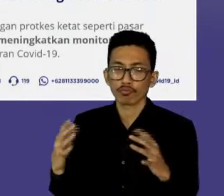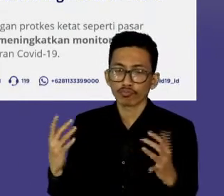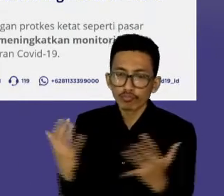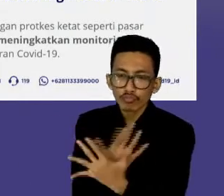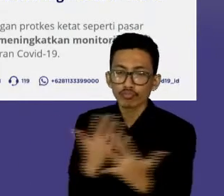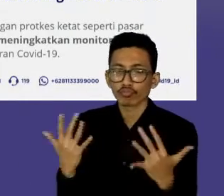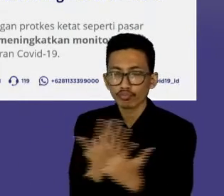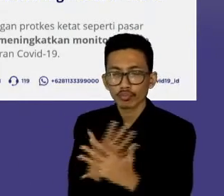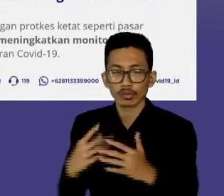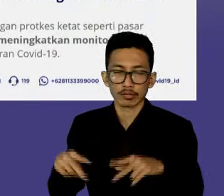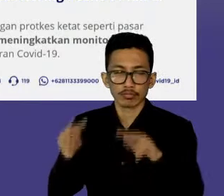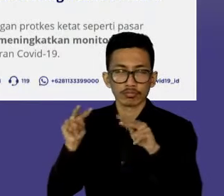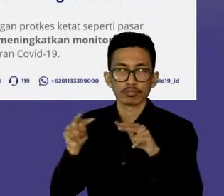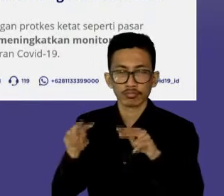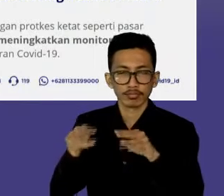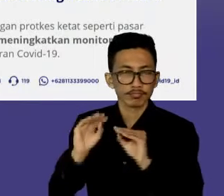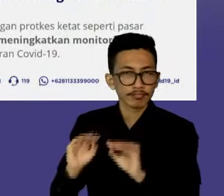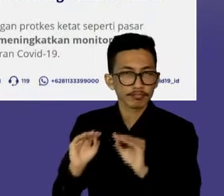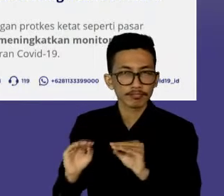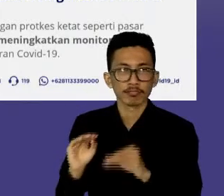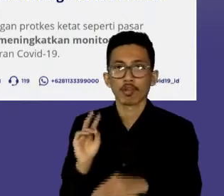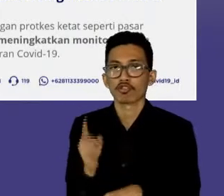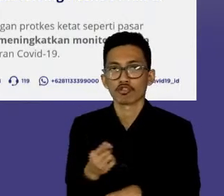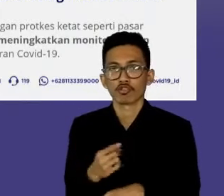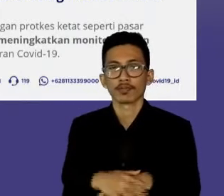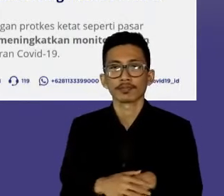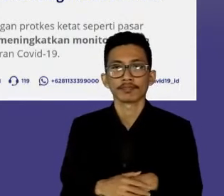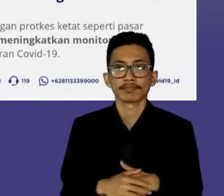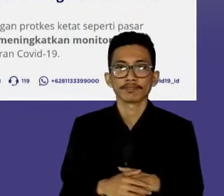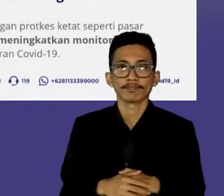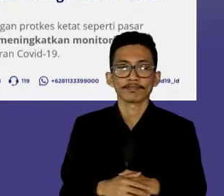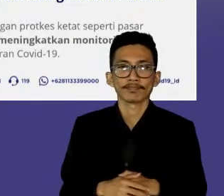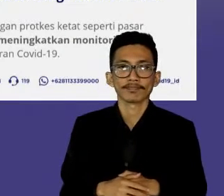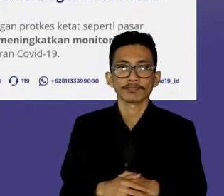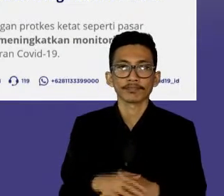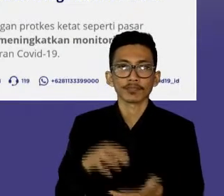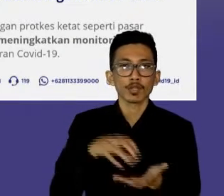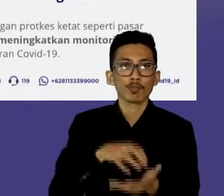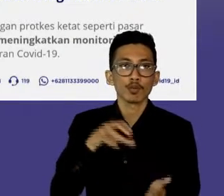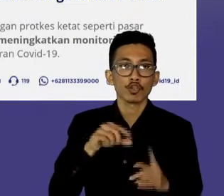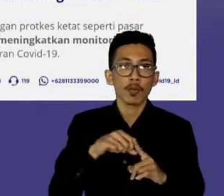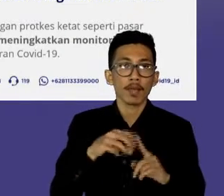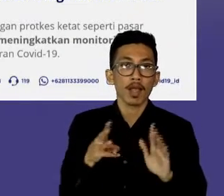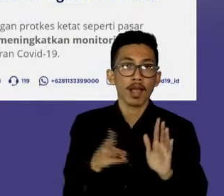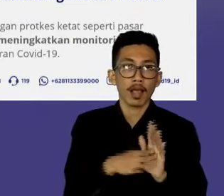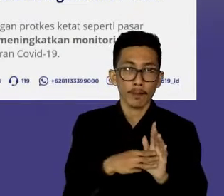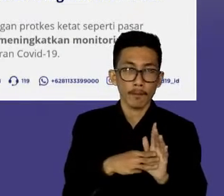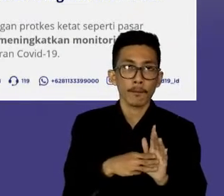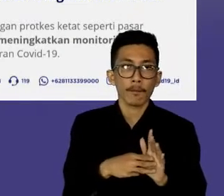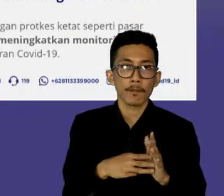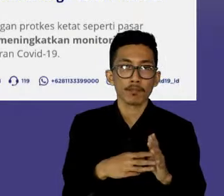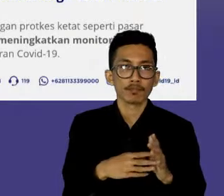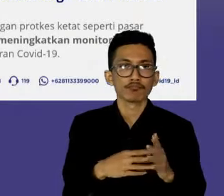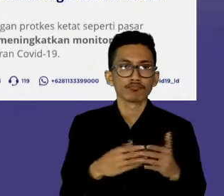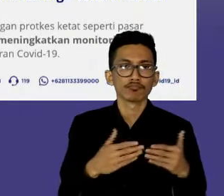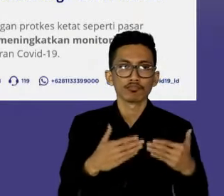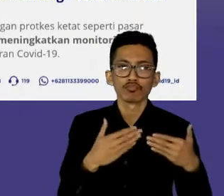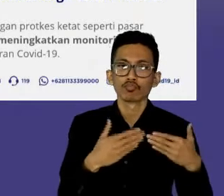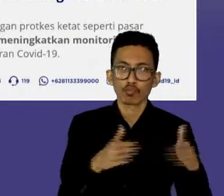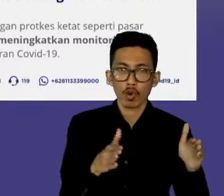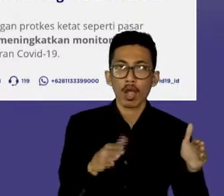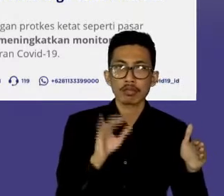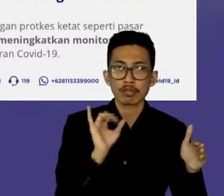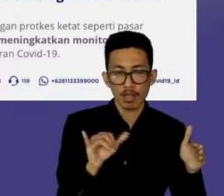yang ketiga, optimalisasi pelaporan penegakan dan monitoring posko PPKM di masa pembukaan yang bertahap ini. Jadi